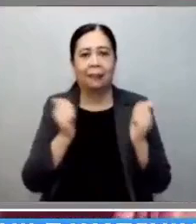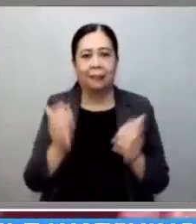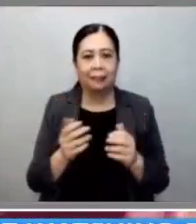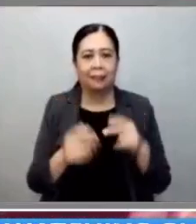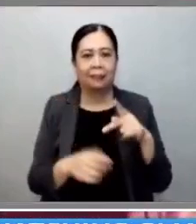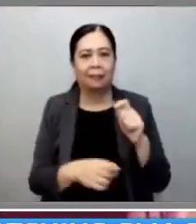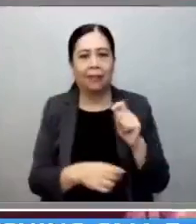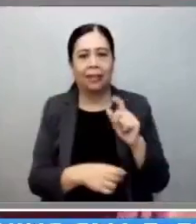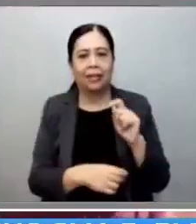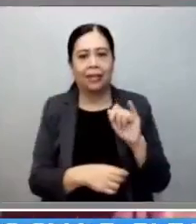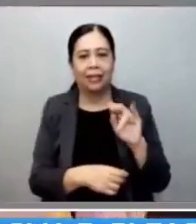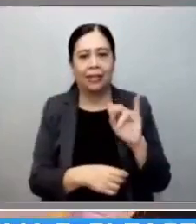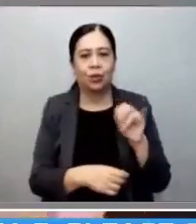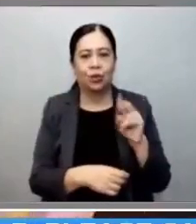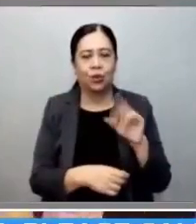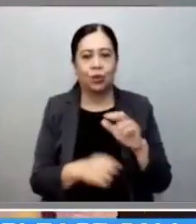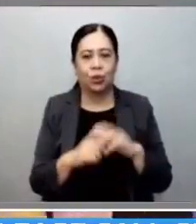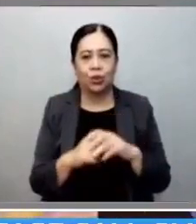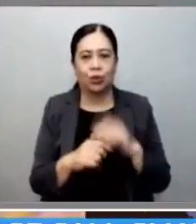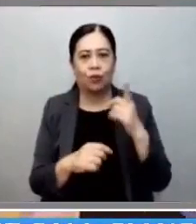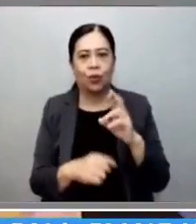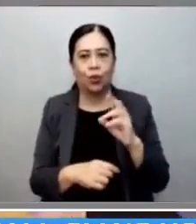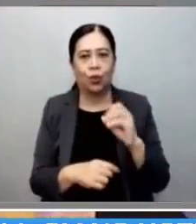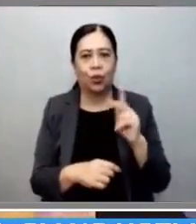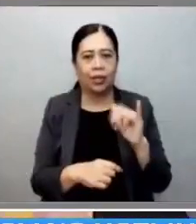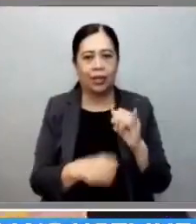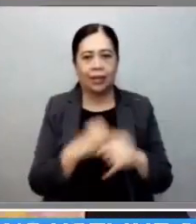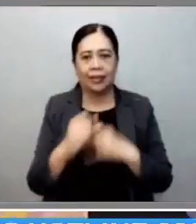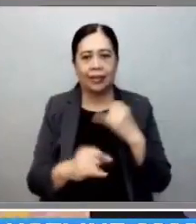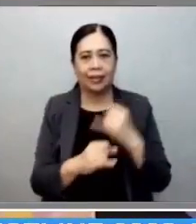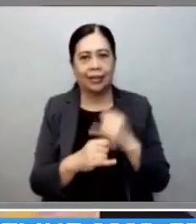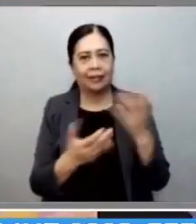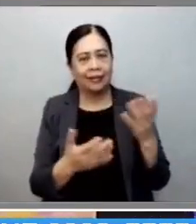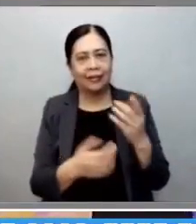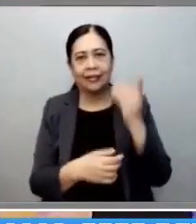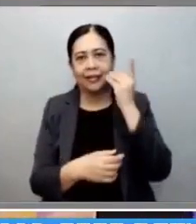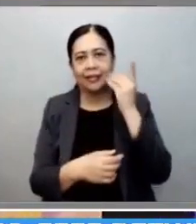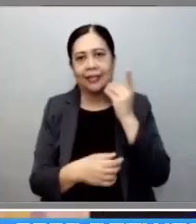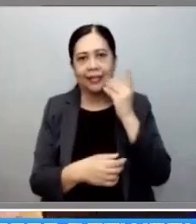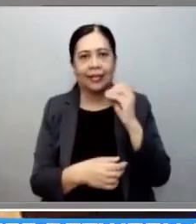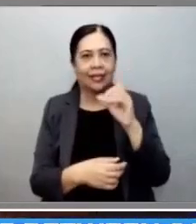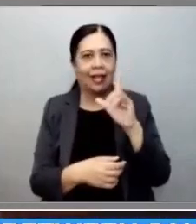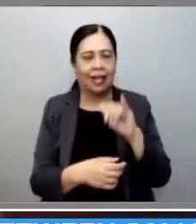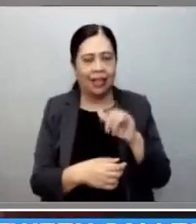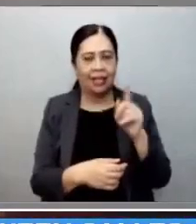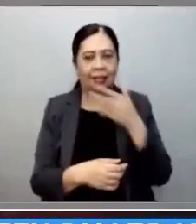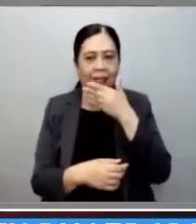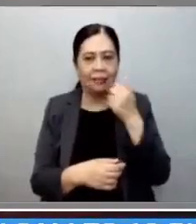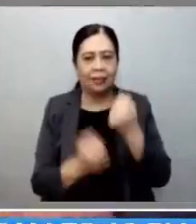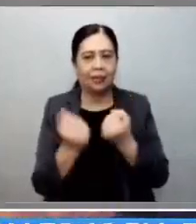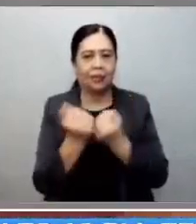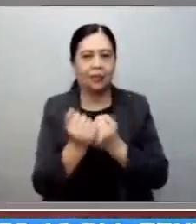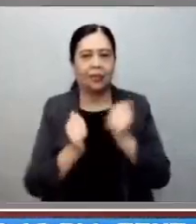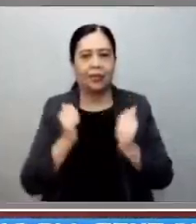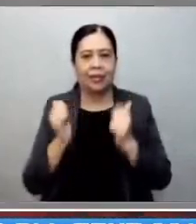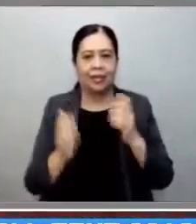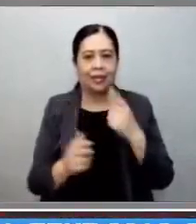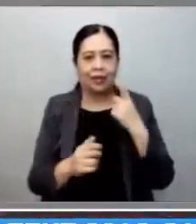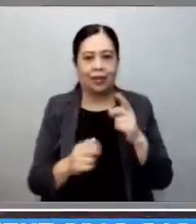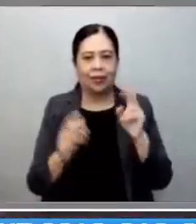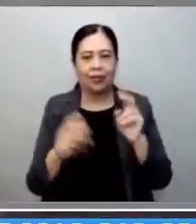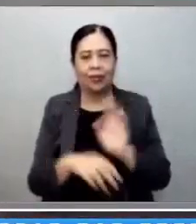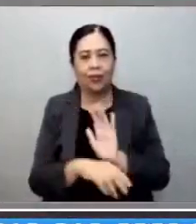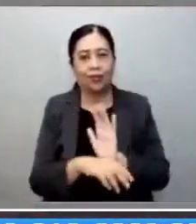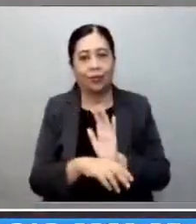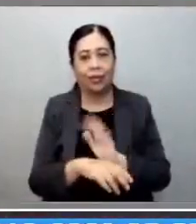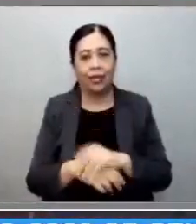Joy para sa Rookie. Si internationally acclaimed actress Dolly De Leon ang Best Supporting Actress para sa animated film